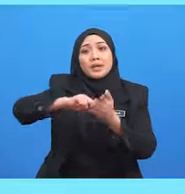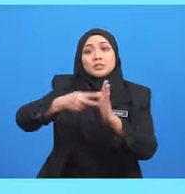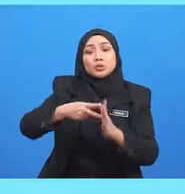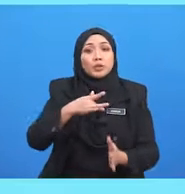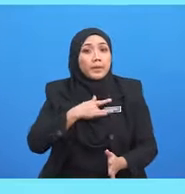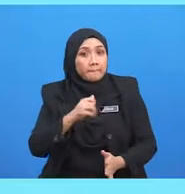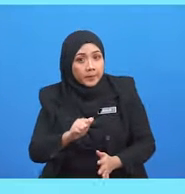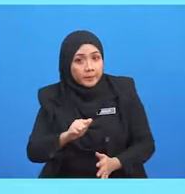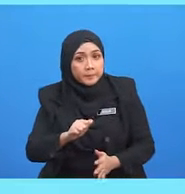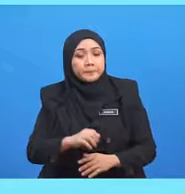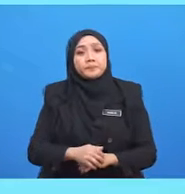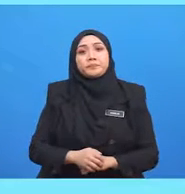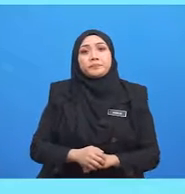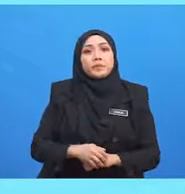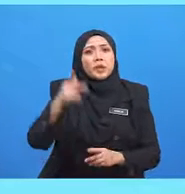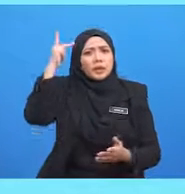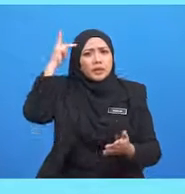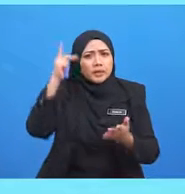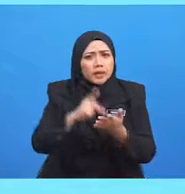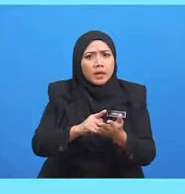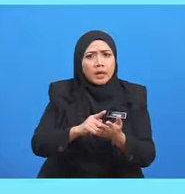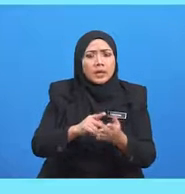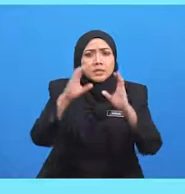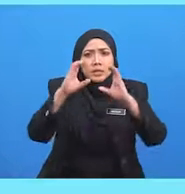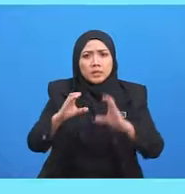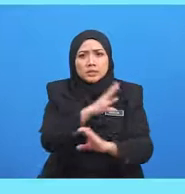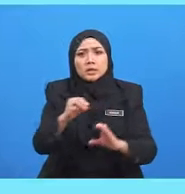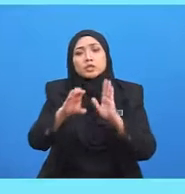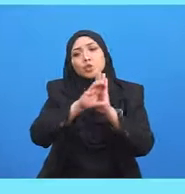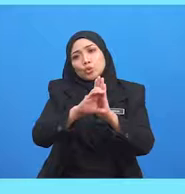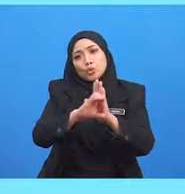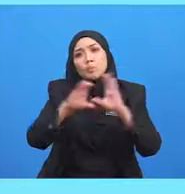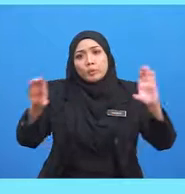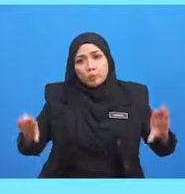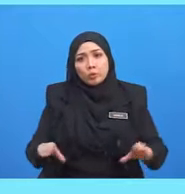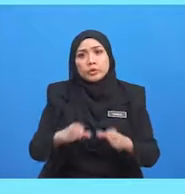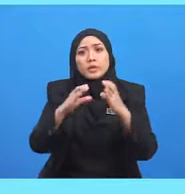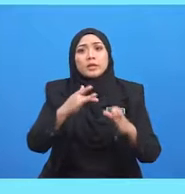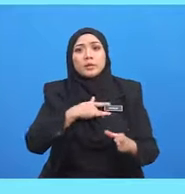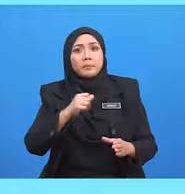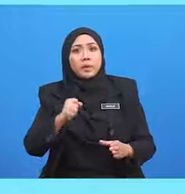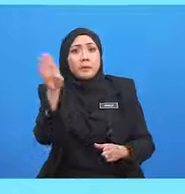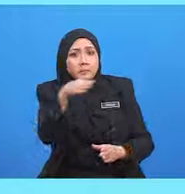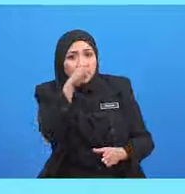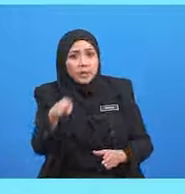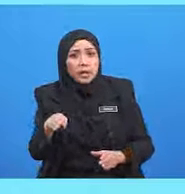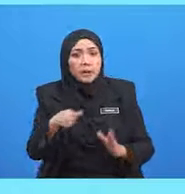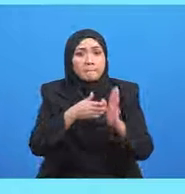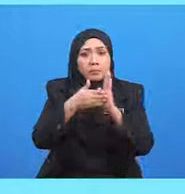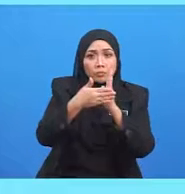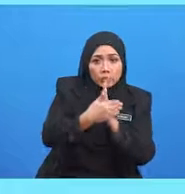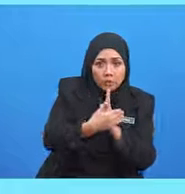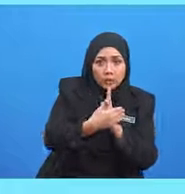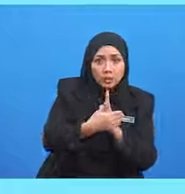pengertian iman. Kedua, mengenal pasti cara dan contoh perbuatan iman terbatal